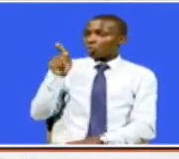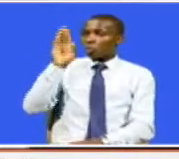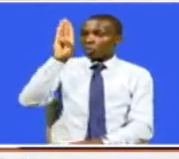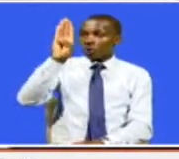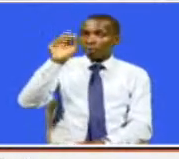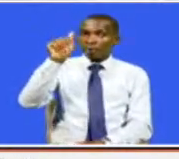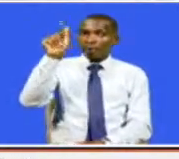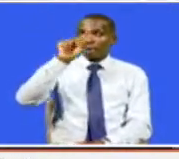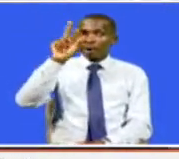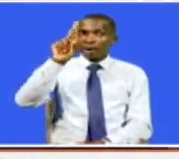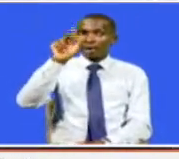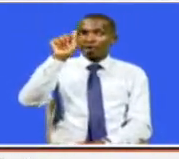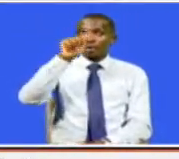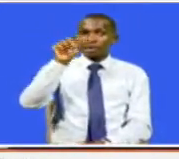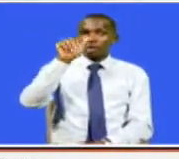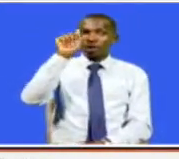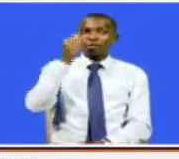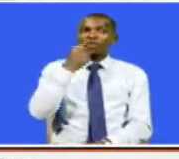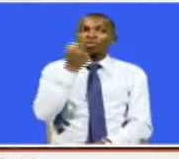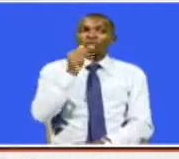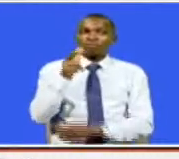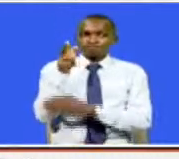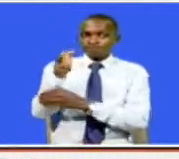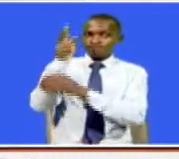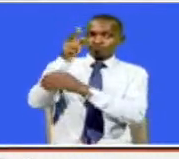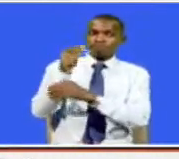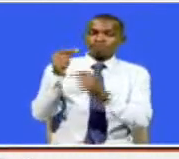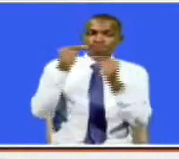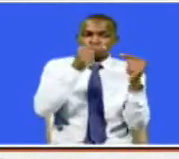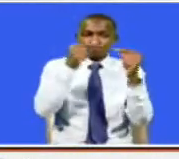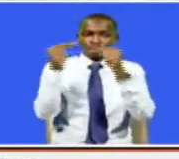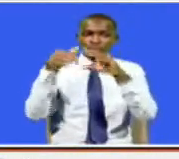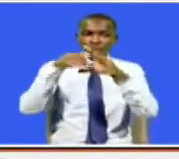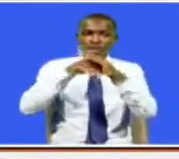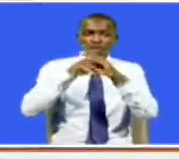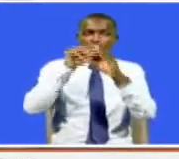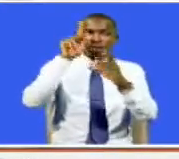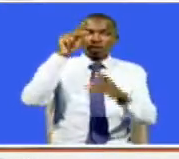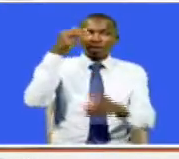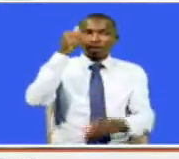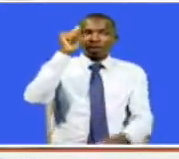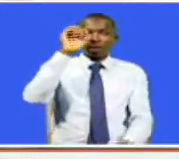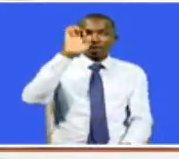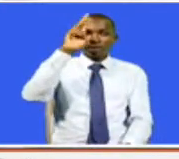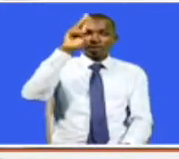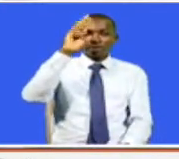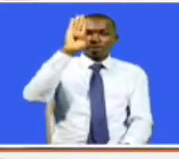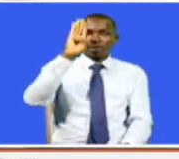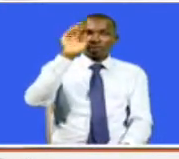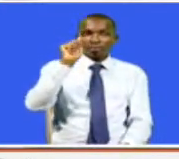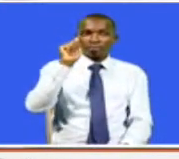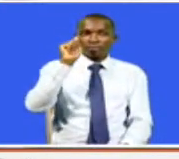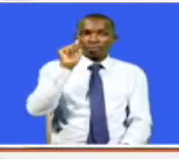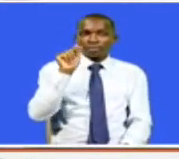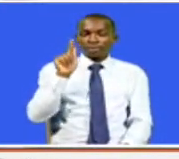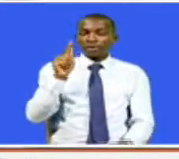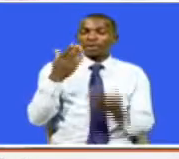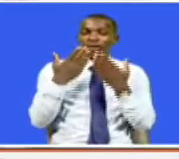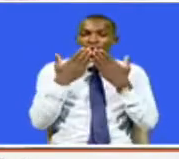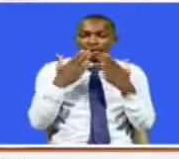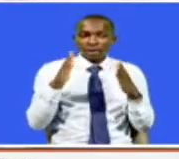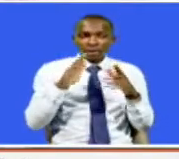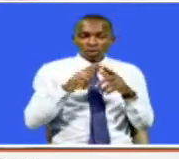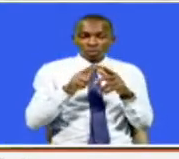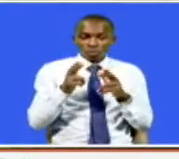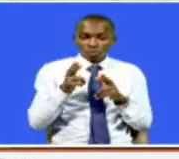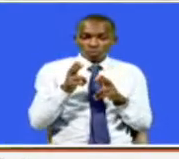risasi kichwani baada ya majibizano kati yake na mpinzani wake Brian Kaimba. Tukio hilo liliishia kuwa mchezo wa paka na panya kati